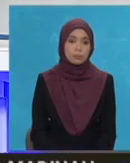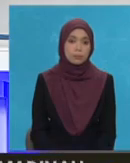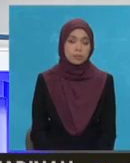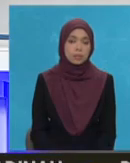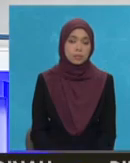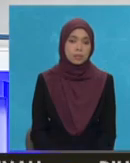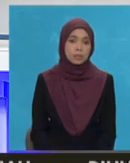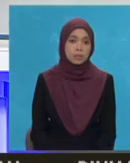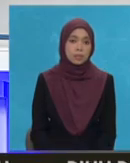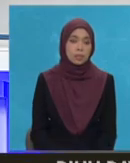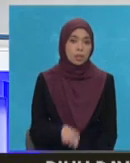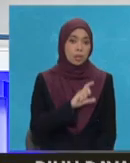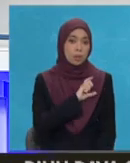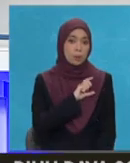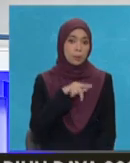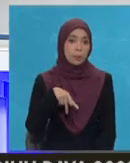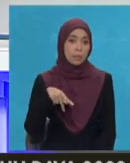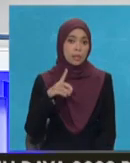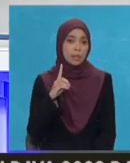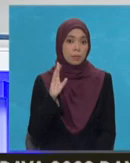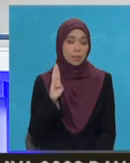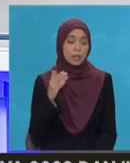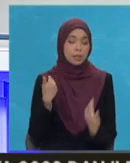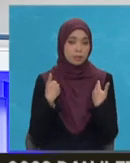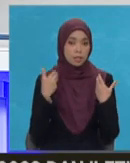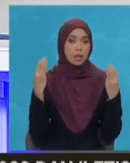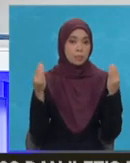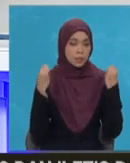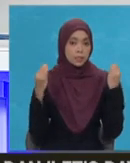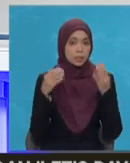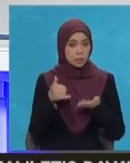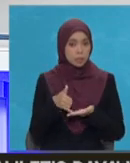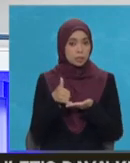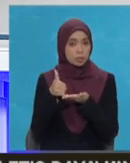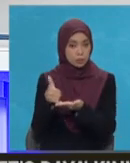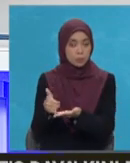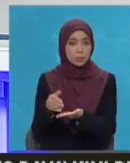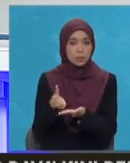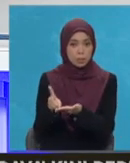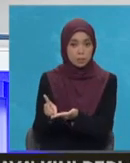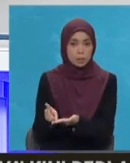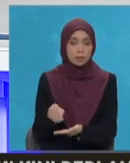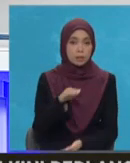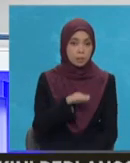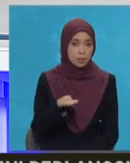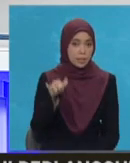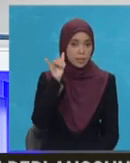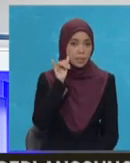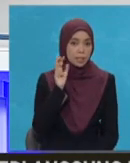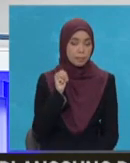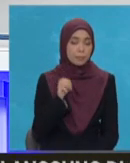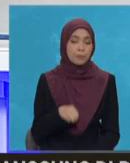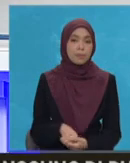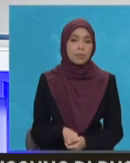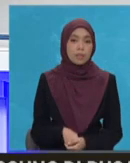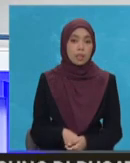pasukan polisi Raja Brunei ppdp juga mengadakan majelis penyampaian Dharma bagi anak-anak yatim majelis yang dikendalikan